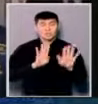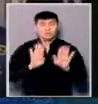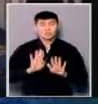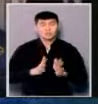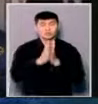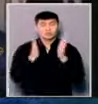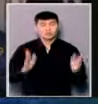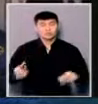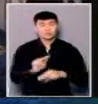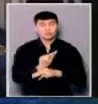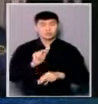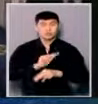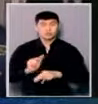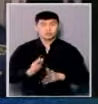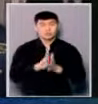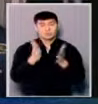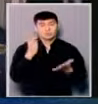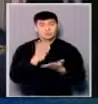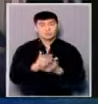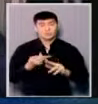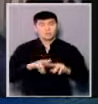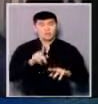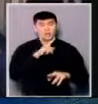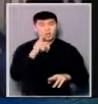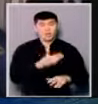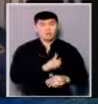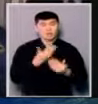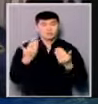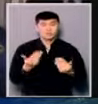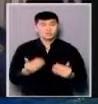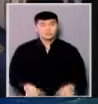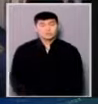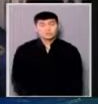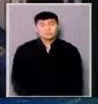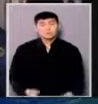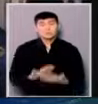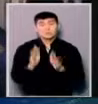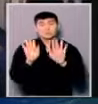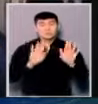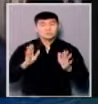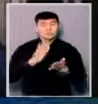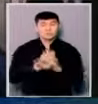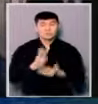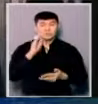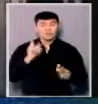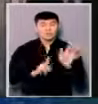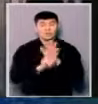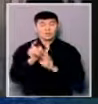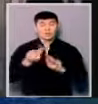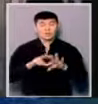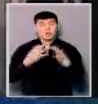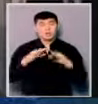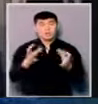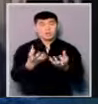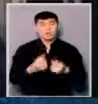үлкен тәлімгерлік зор мәні бар. Себебі айта кетейік, бұның ішінде мінекей жәдігерлер қойылған. Алғашқы кезде, егеменді еліміз